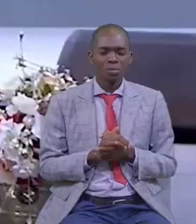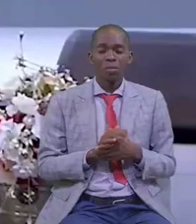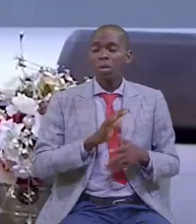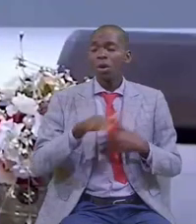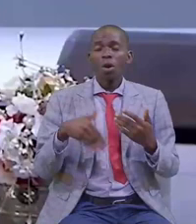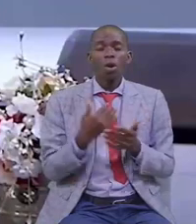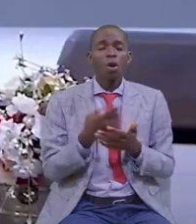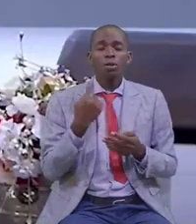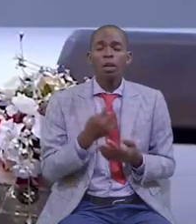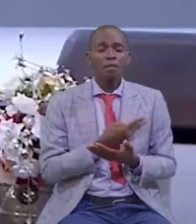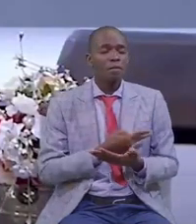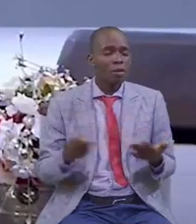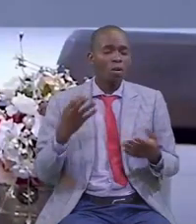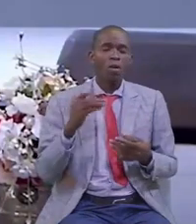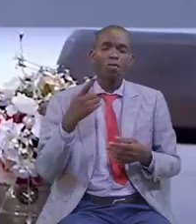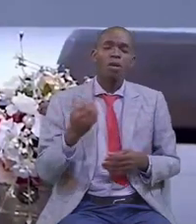Tous les échecs du passé,